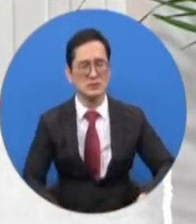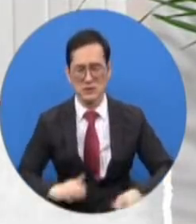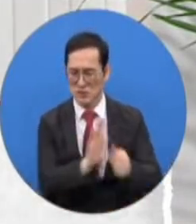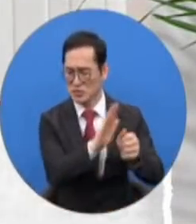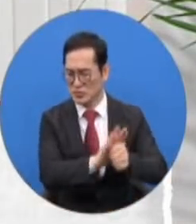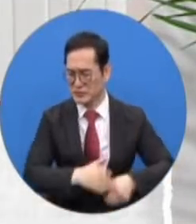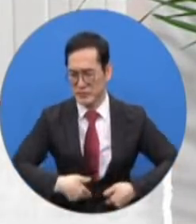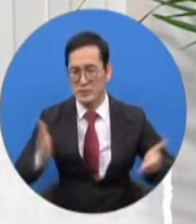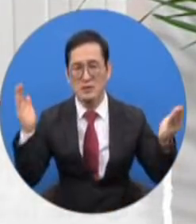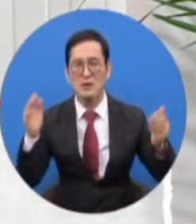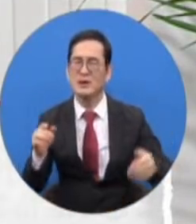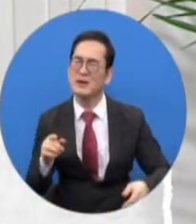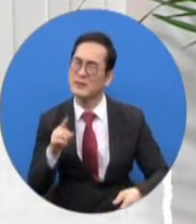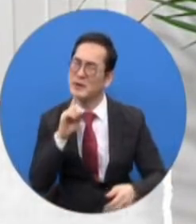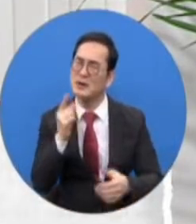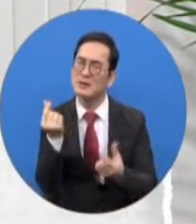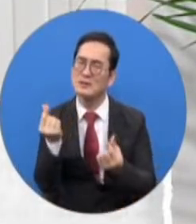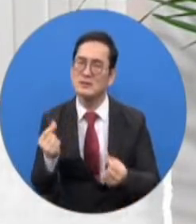사실 권성동 의원이